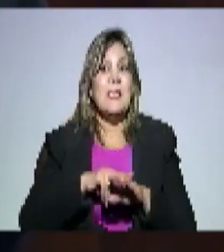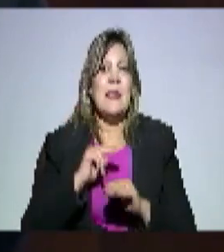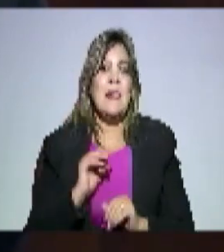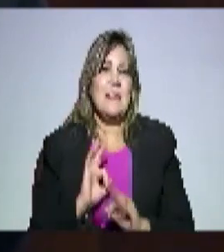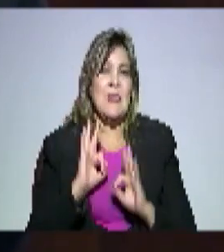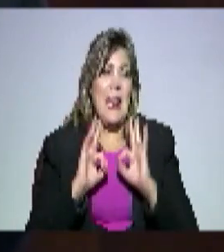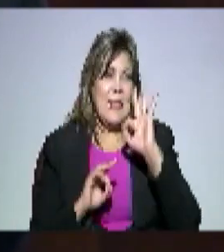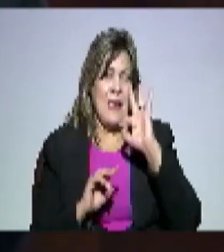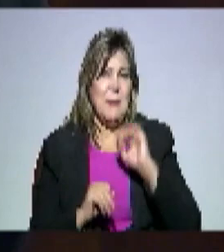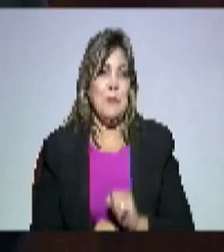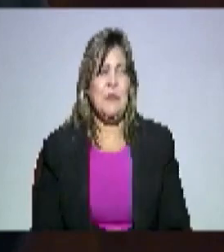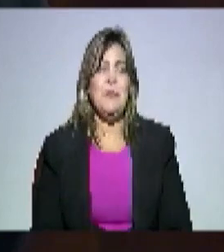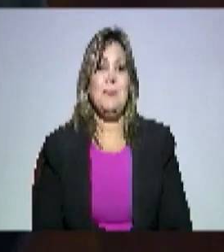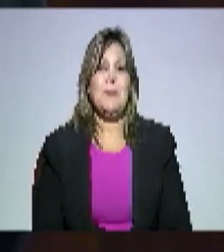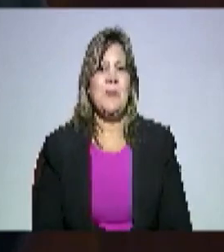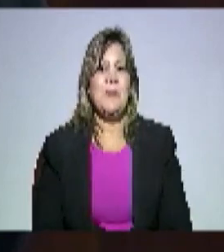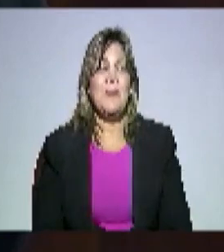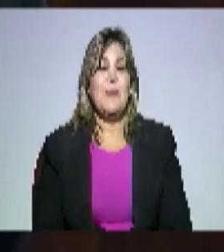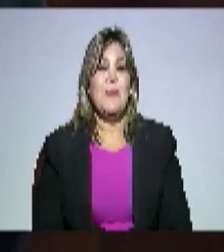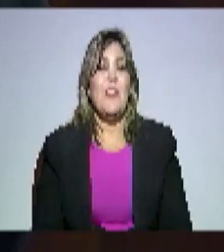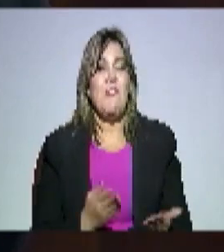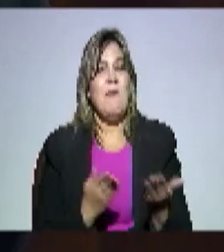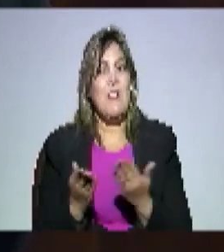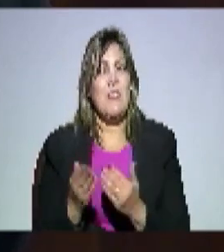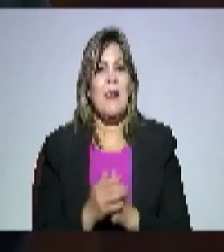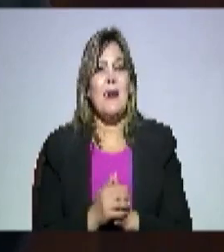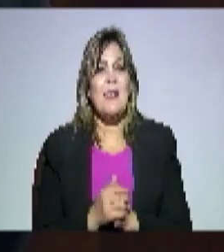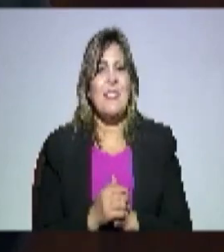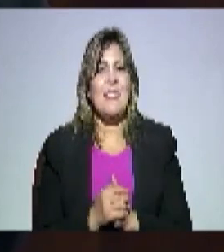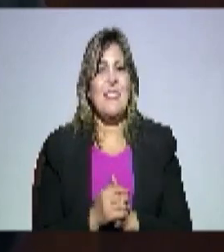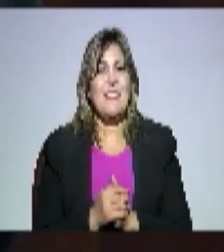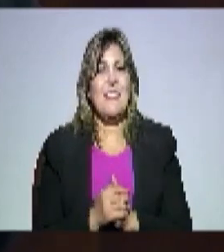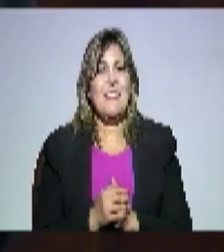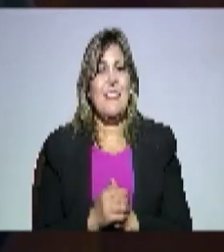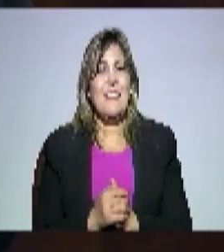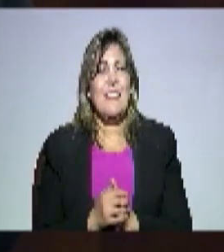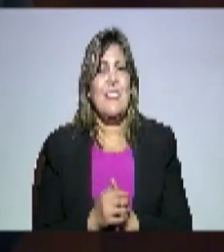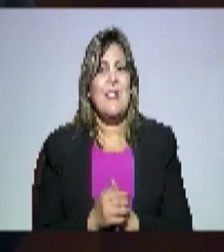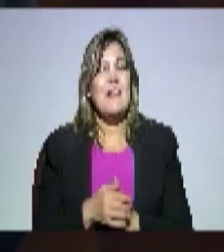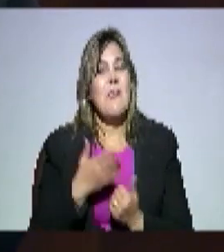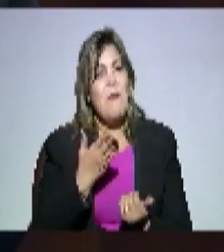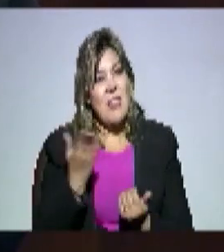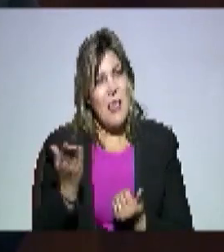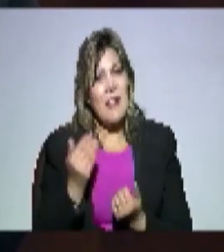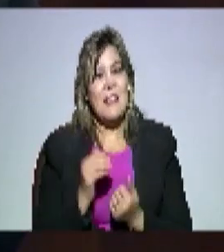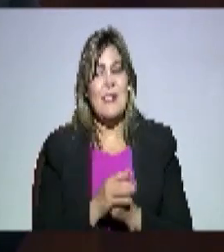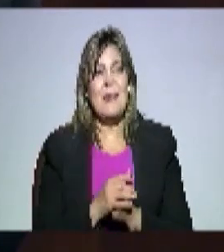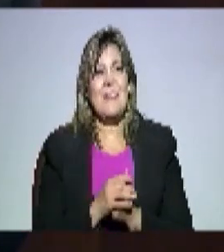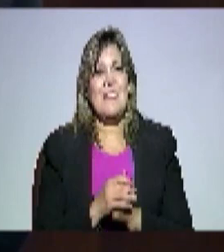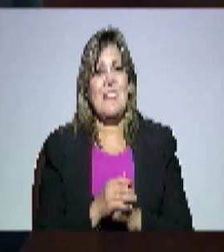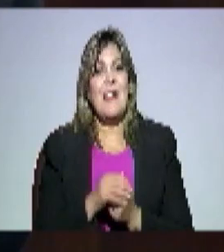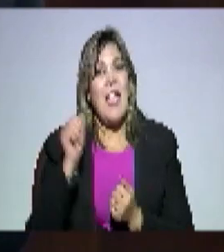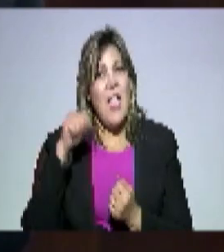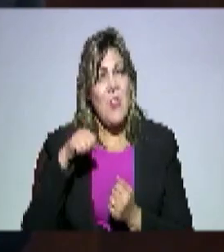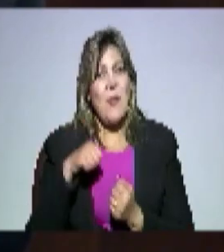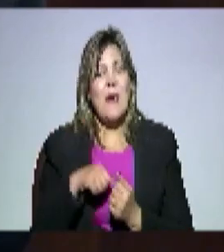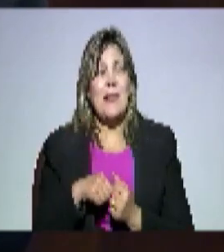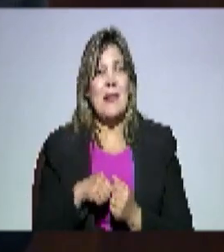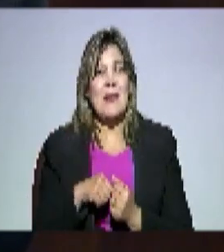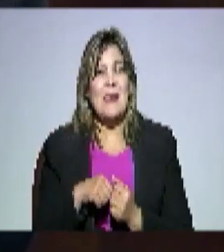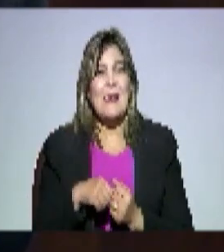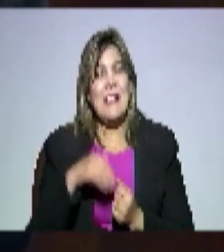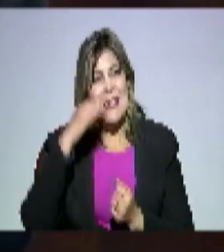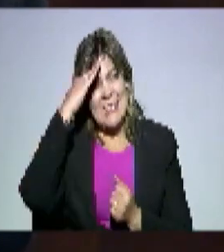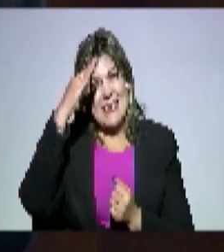تاني تفضل حكيمه استاذه حكيمه تفضلي ايوه سلام